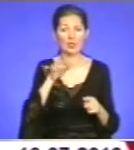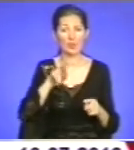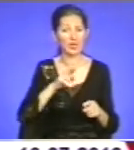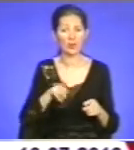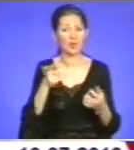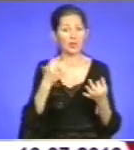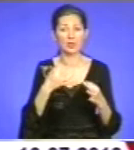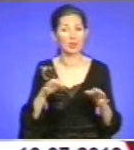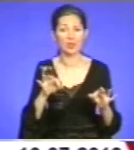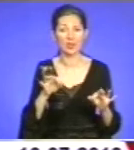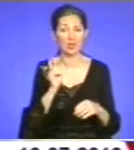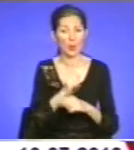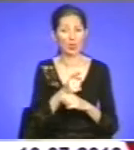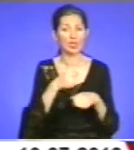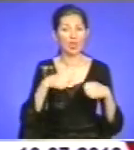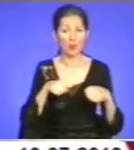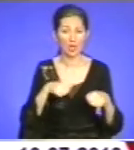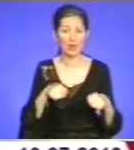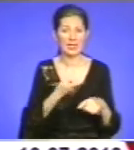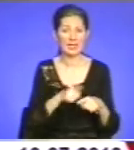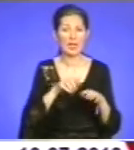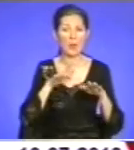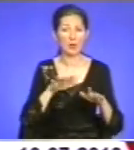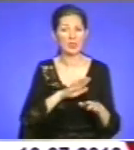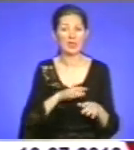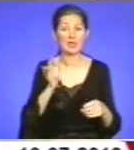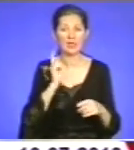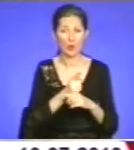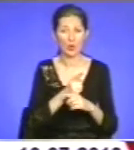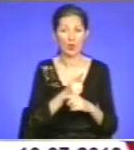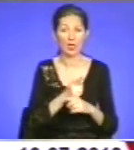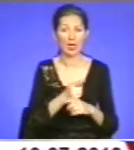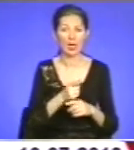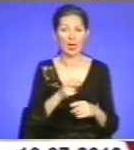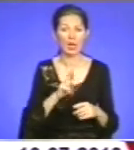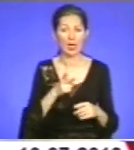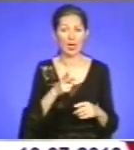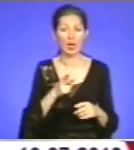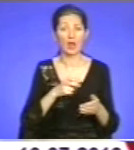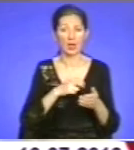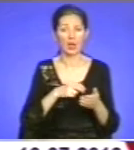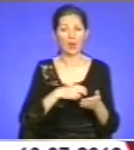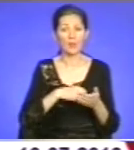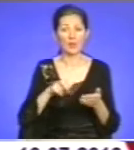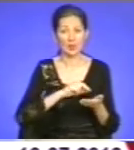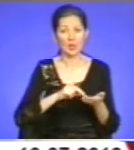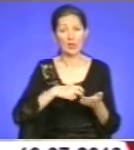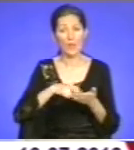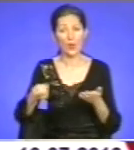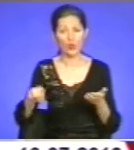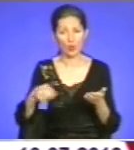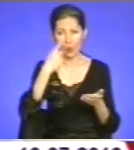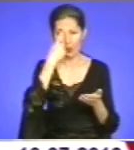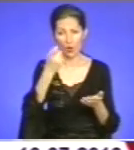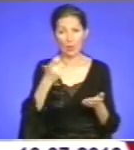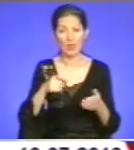до реалізації. Сам процес недопущення, як іде, надсилається повідомлення